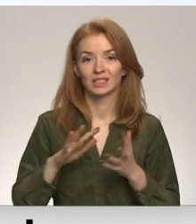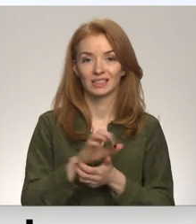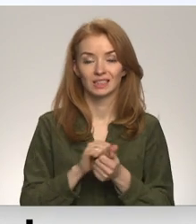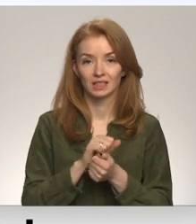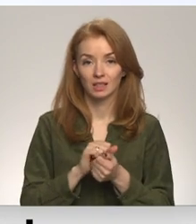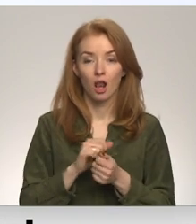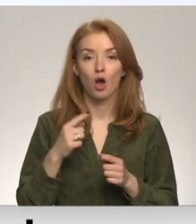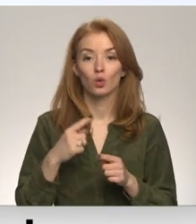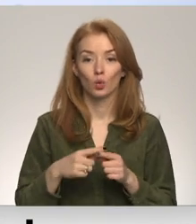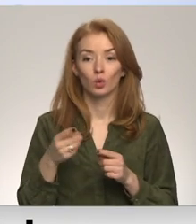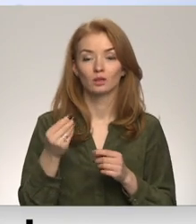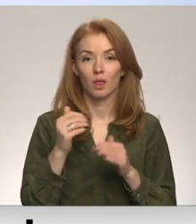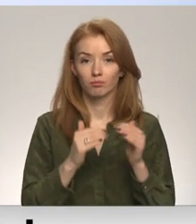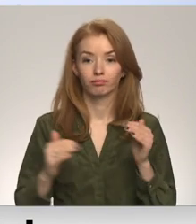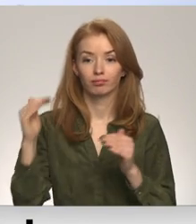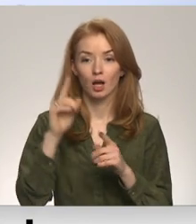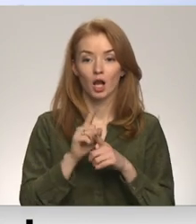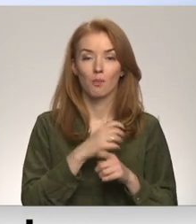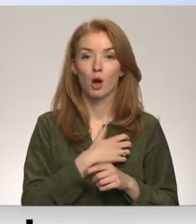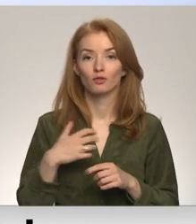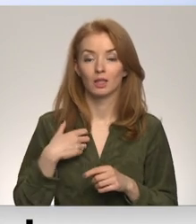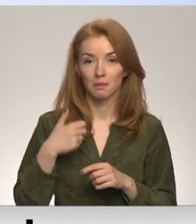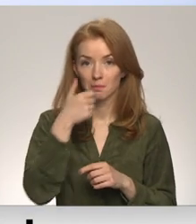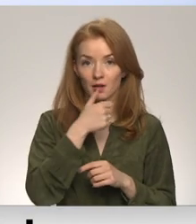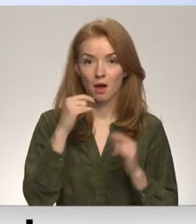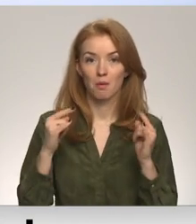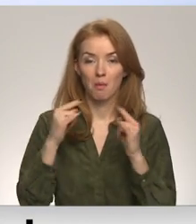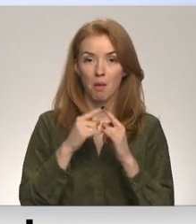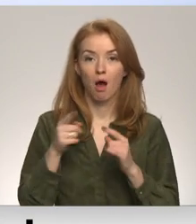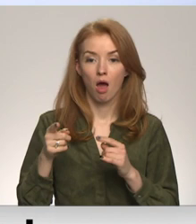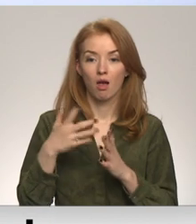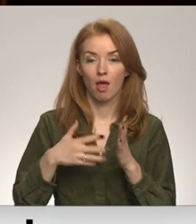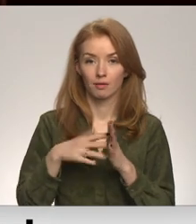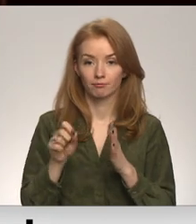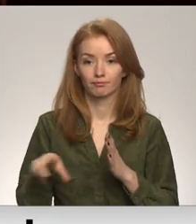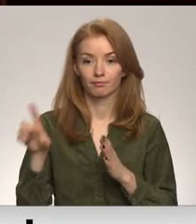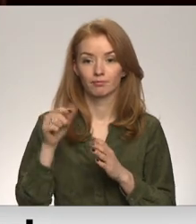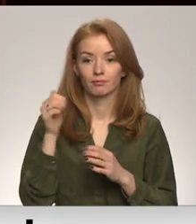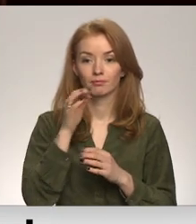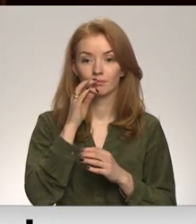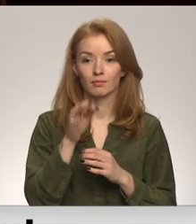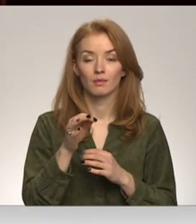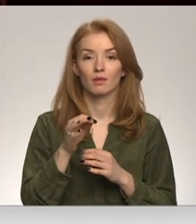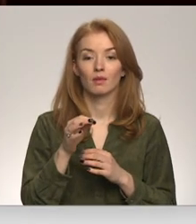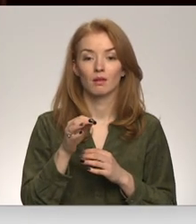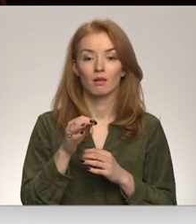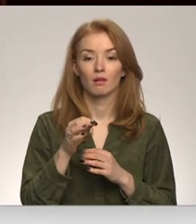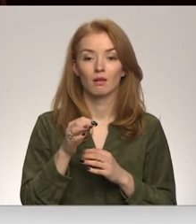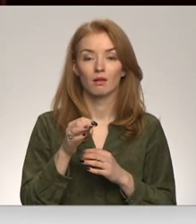cenas kāpums atspoguļosies arī pašvaldībā esošo privātmāju iedzīvotāju rēķinos. Lietoju gāzes apkurei un